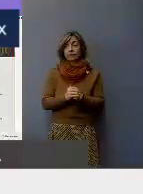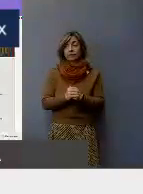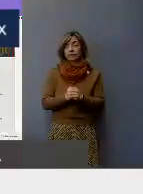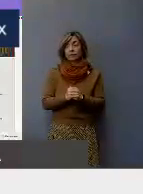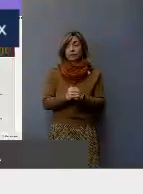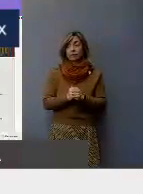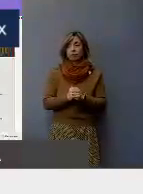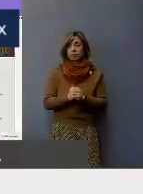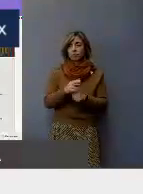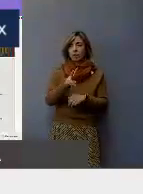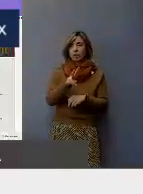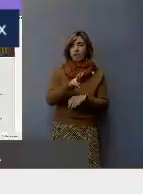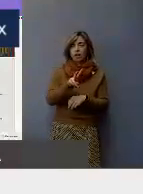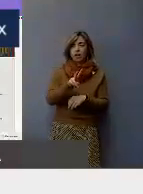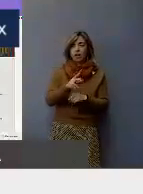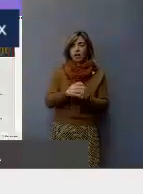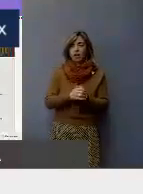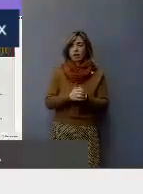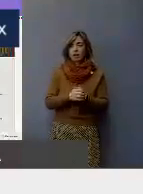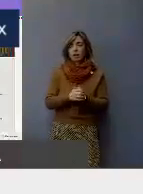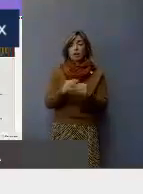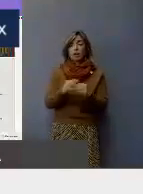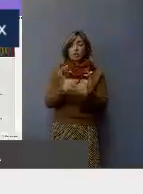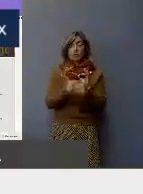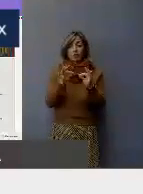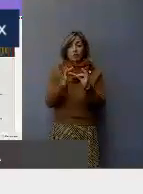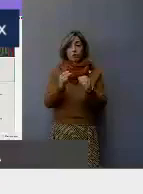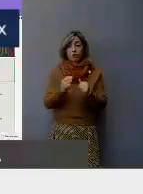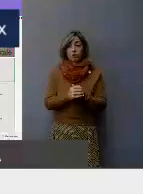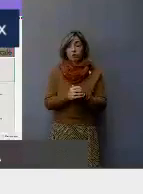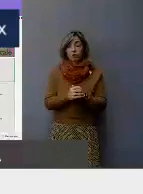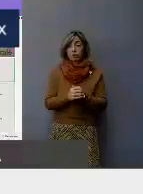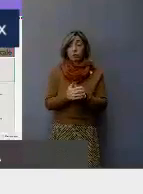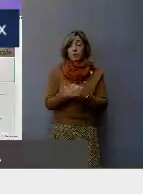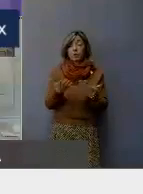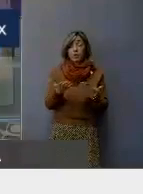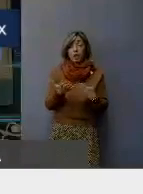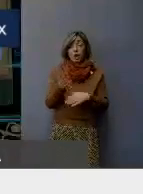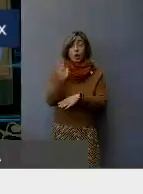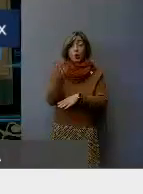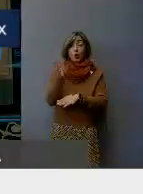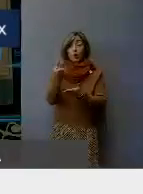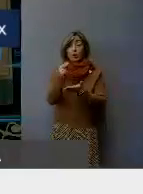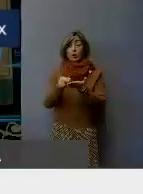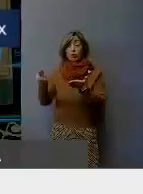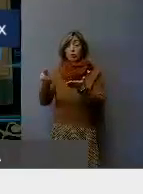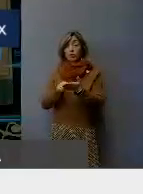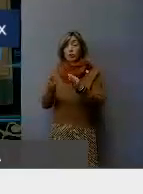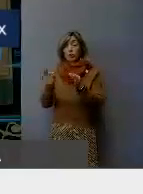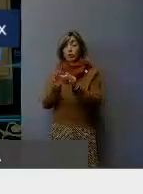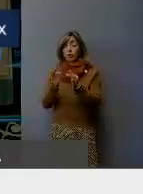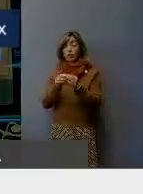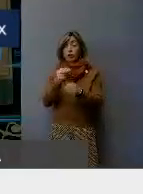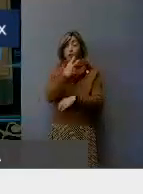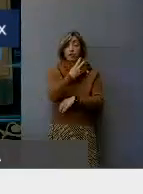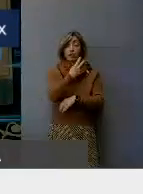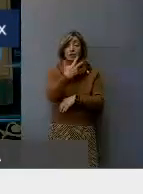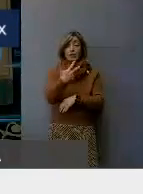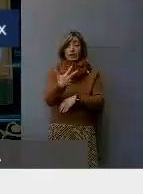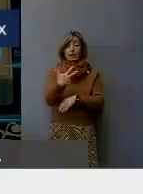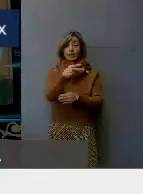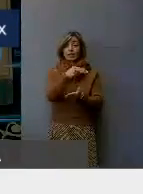mestiere vino favorevole il consigliere vivo qui 15 voti favorevoli 23 contrari